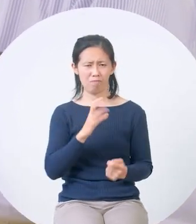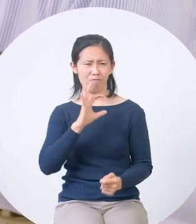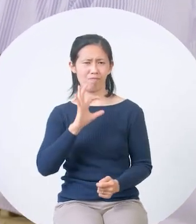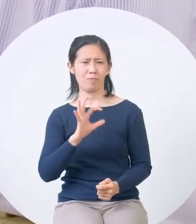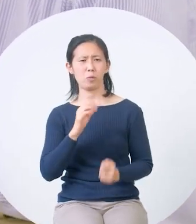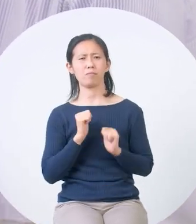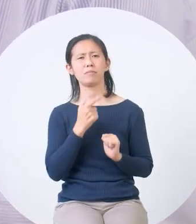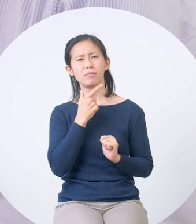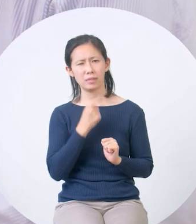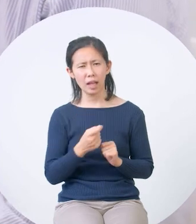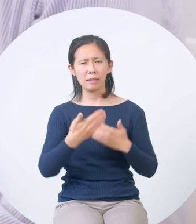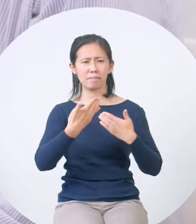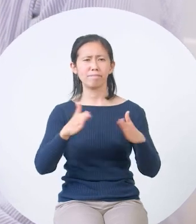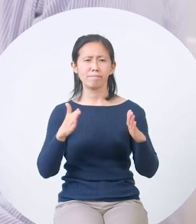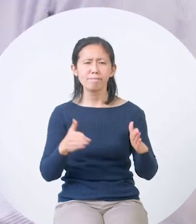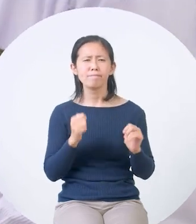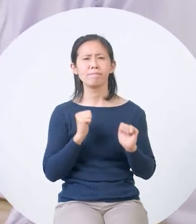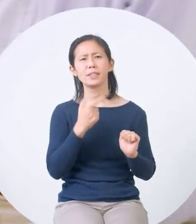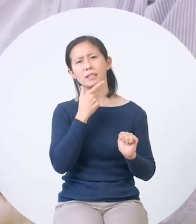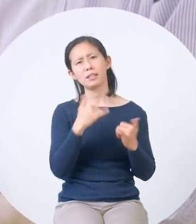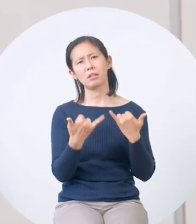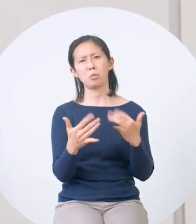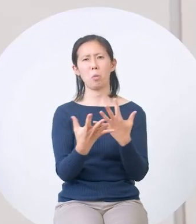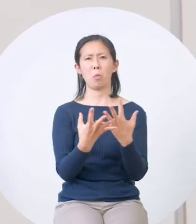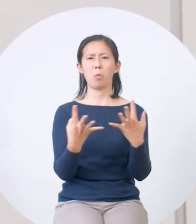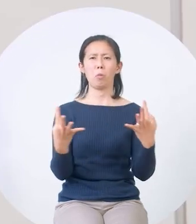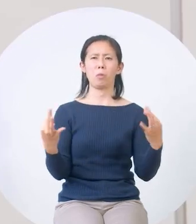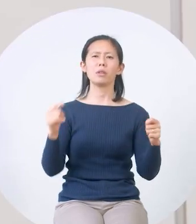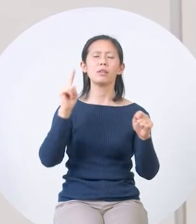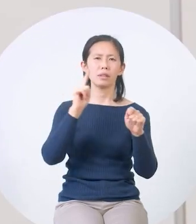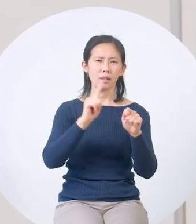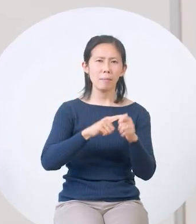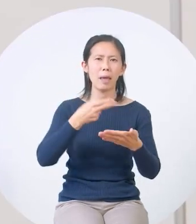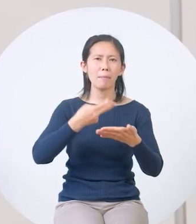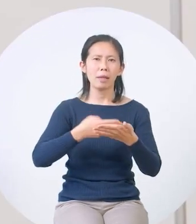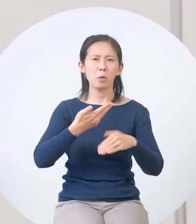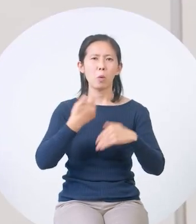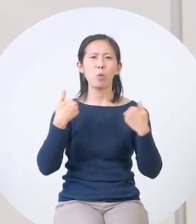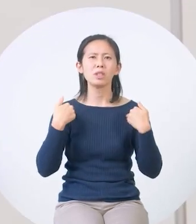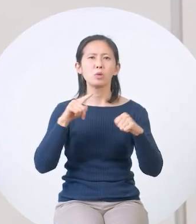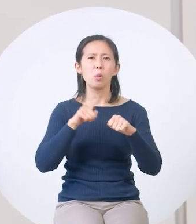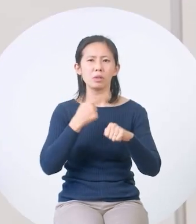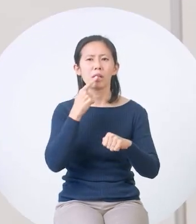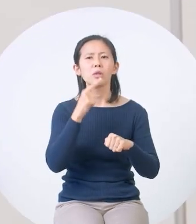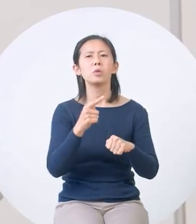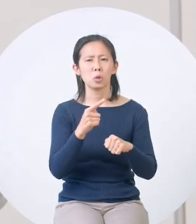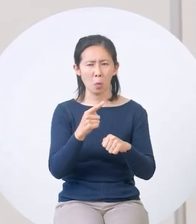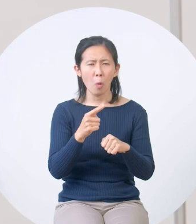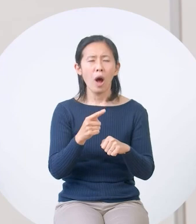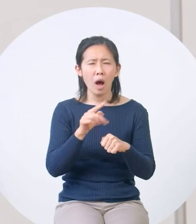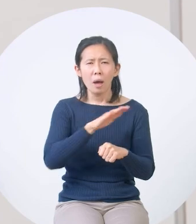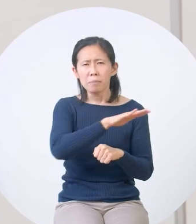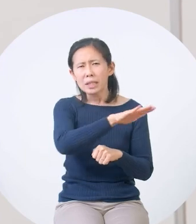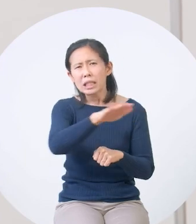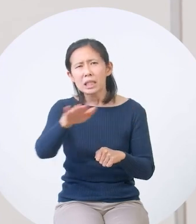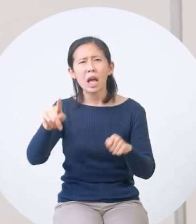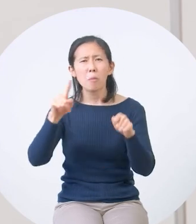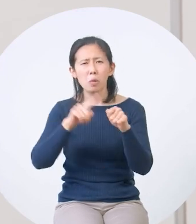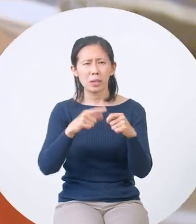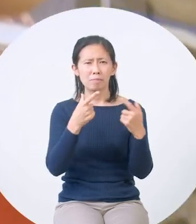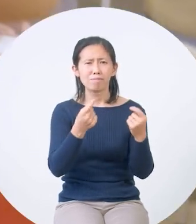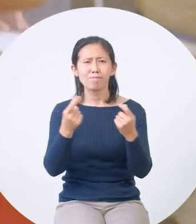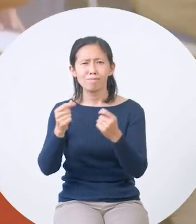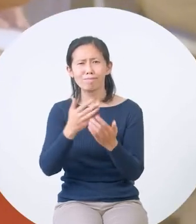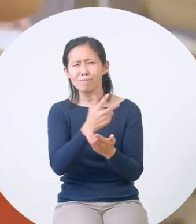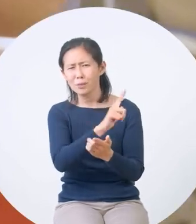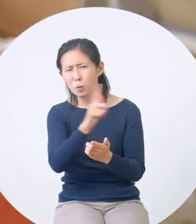閉鎖された空間で、なんでベッドの必要性っていうのはそういうもっと多様性があるということを言っておき